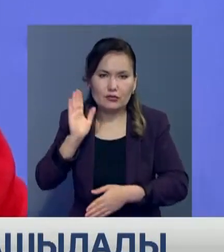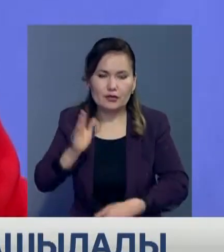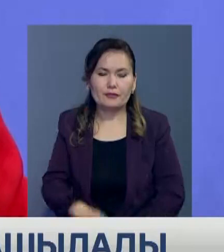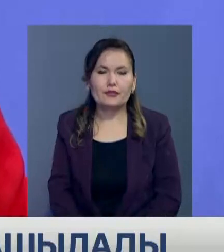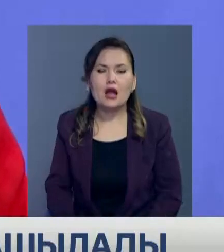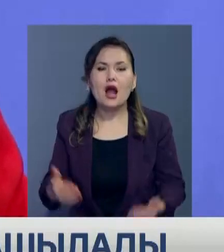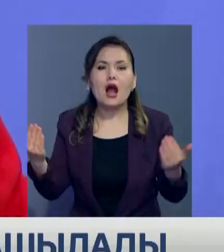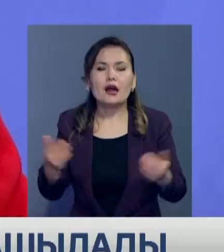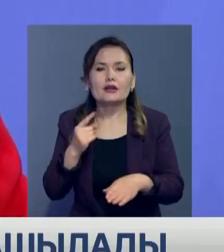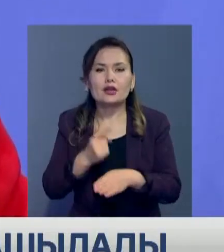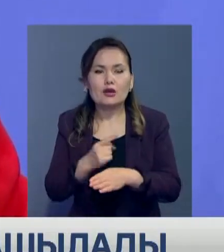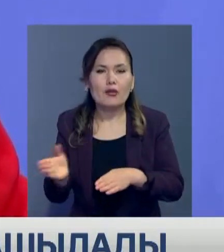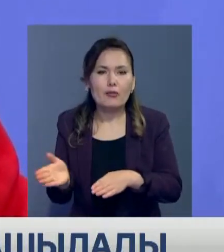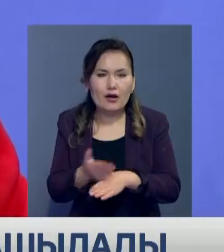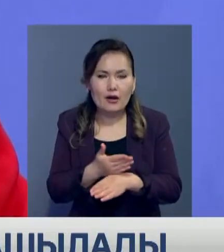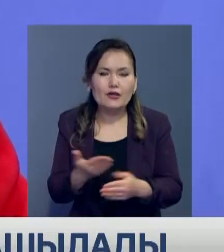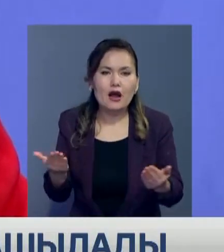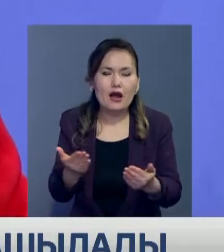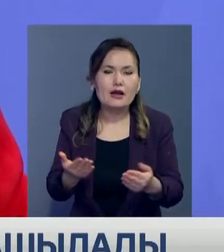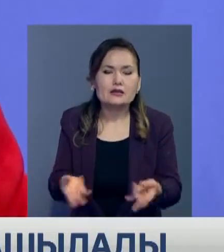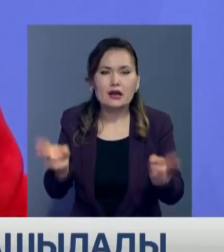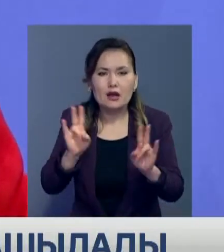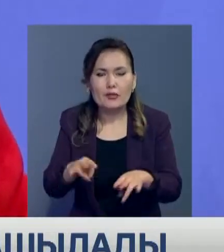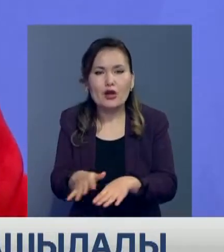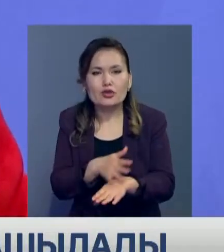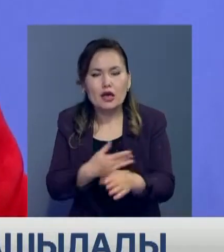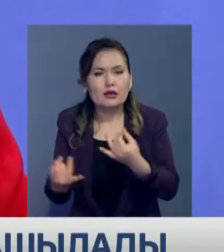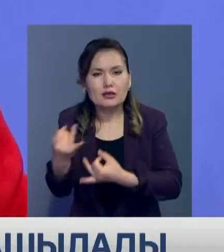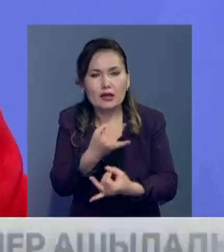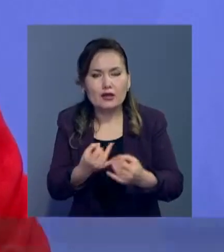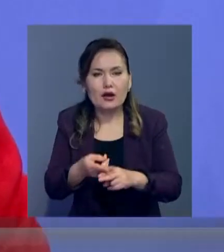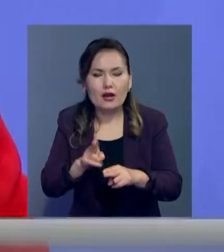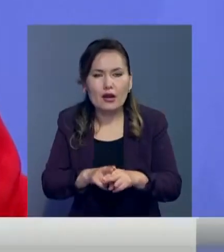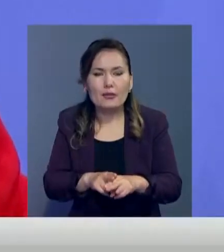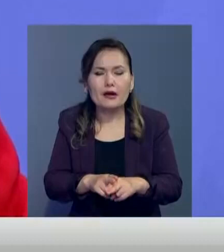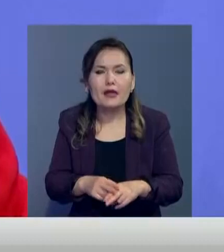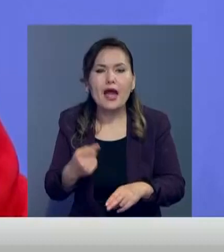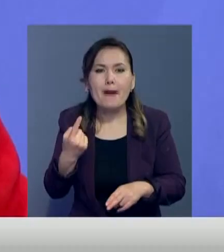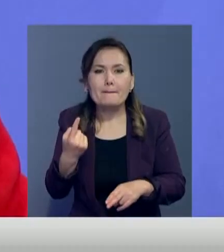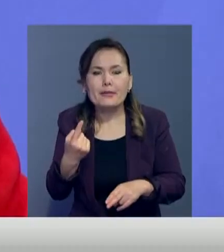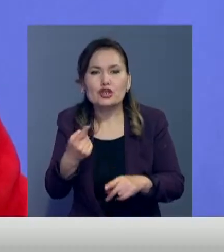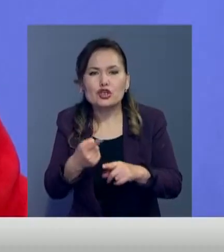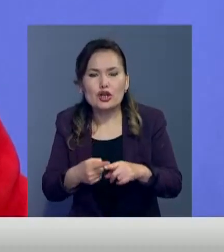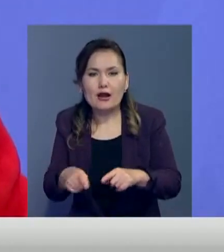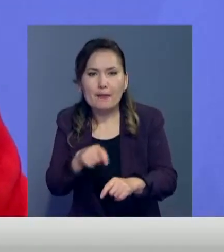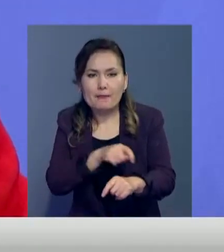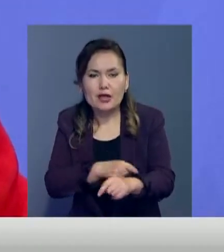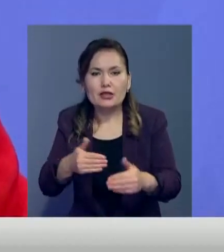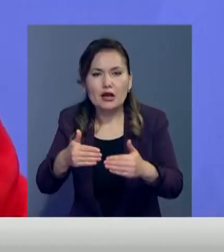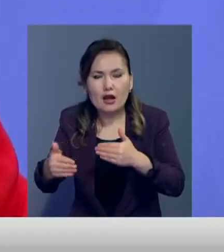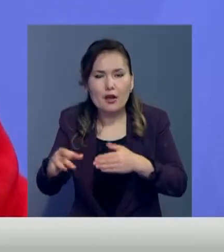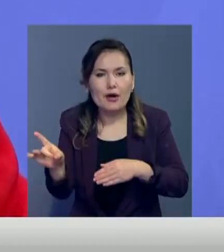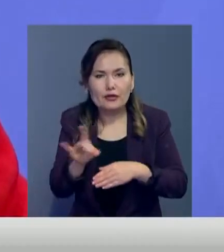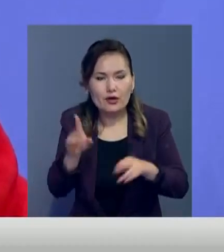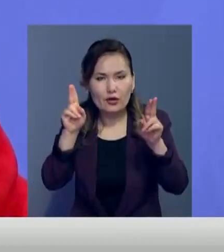Қандай шектеулерді алып тастау, қайсын қалдыру керектігін ұзақ талқыладық. 1,5 метр ара қашықтықты сақтау және дүкендер,